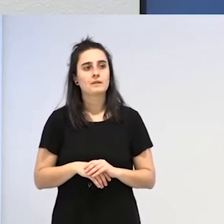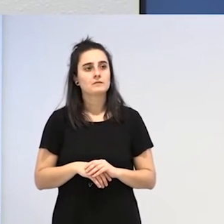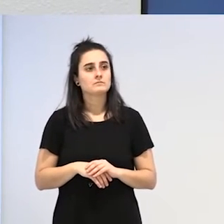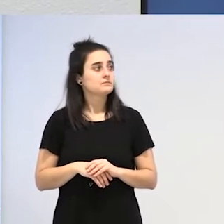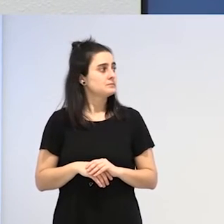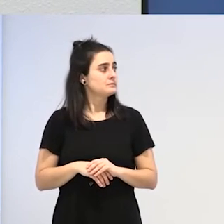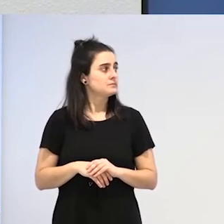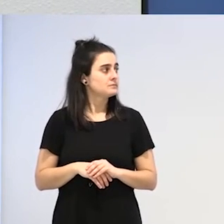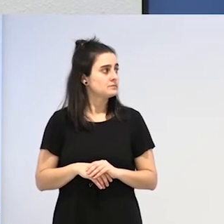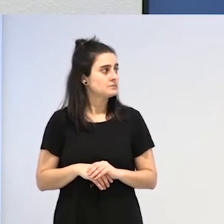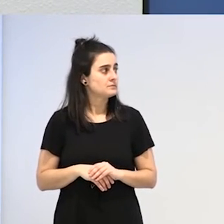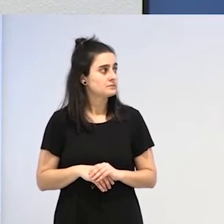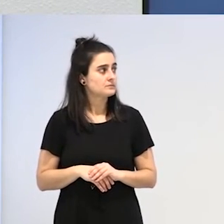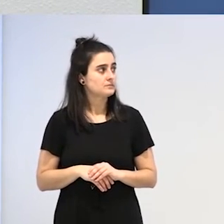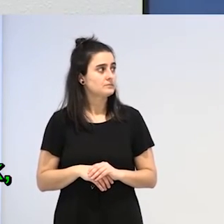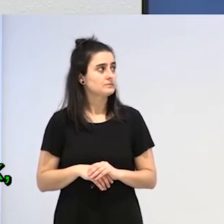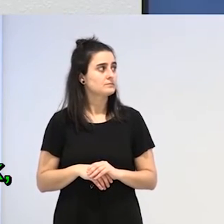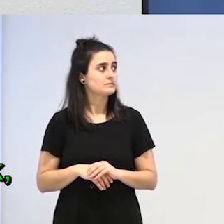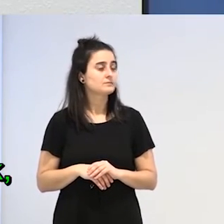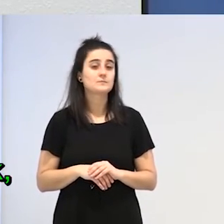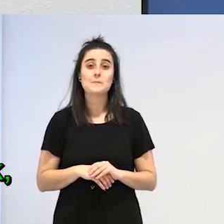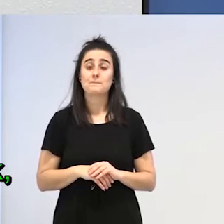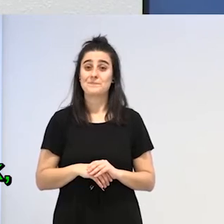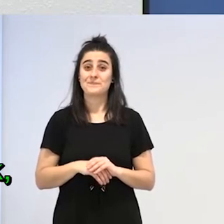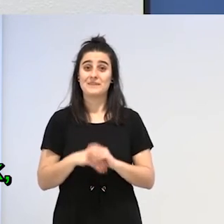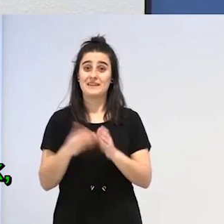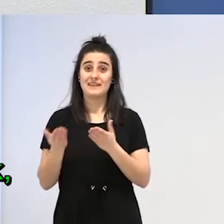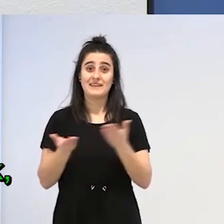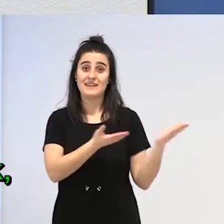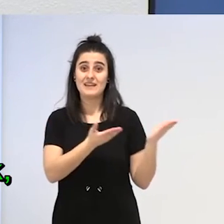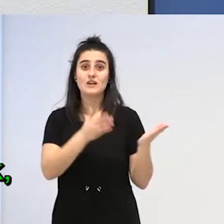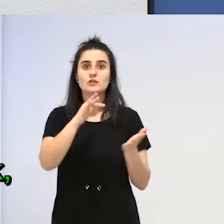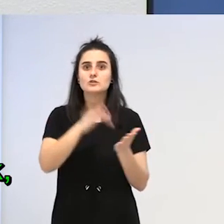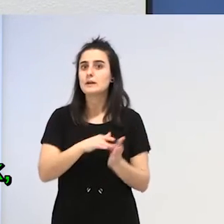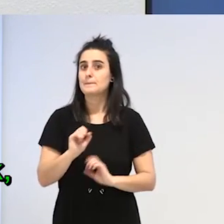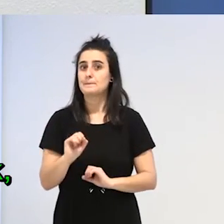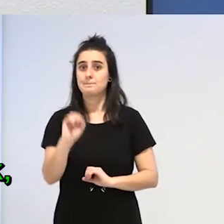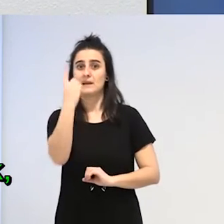hemen duzue lehenengo, bueno, ez daki lehenengoak, baina oso